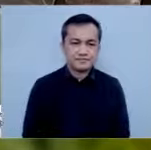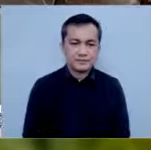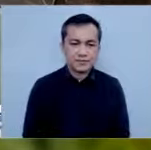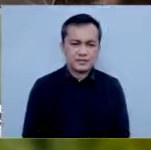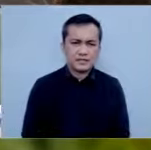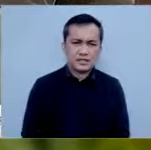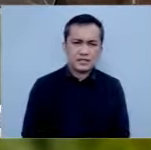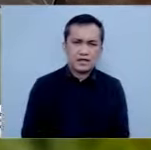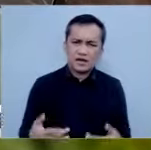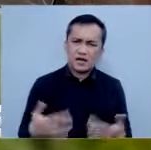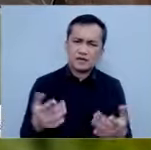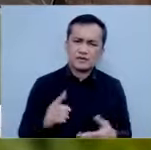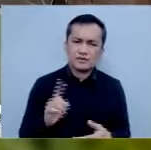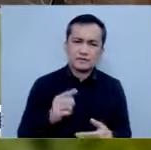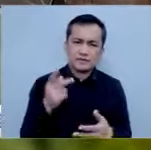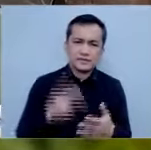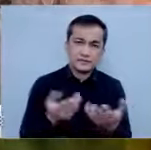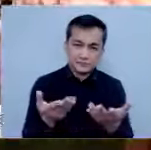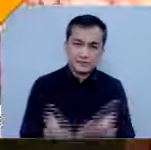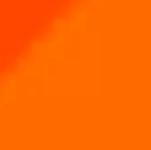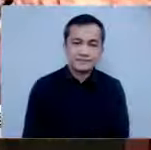na ba ang presyohan ngayon dyan?